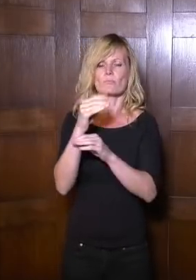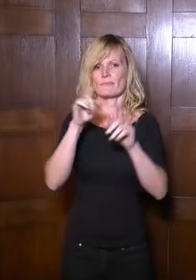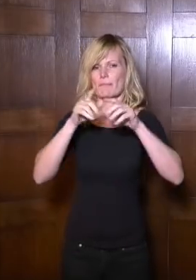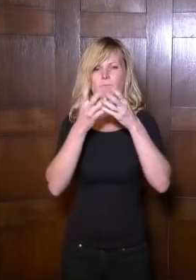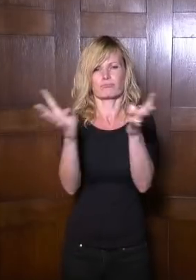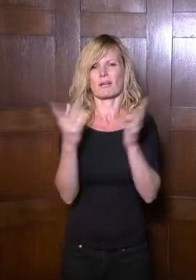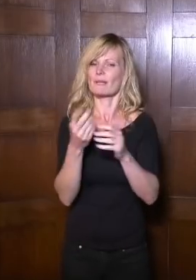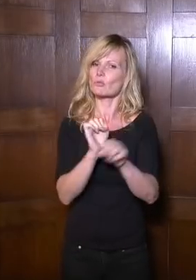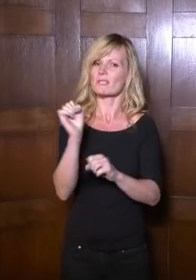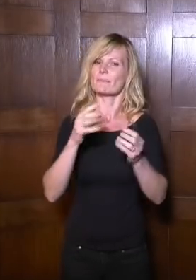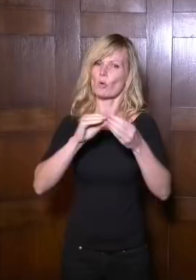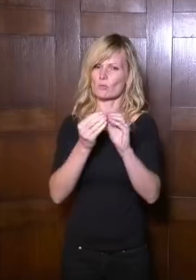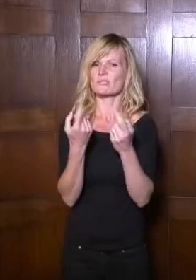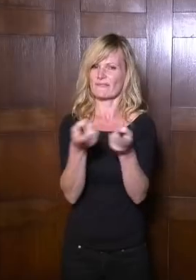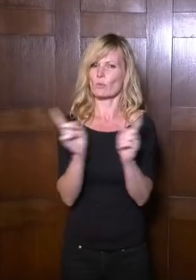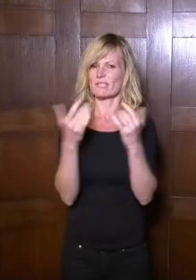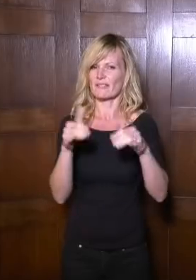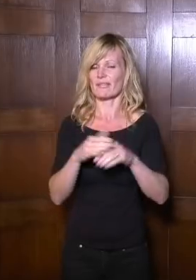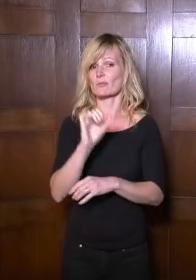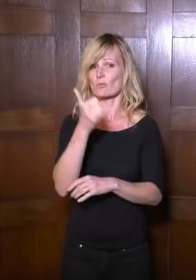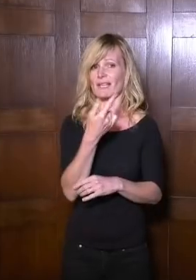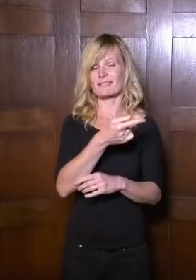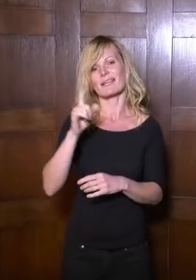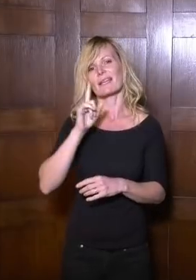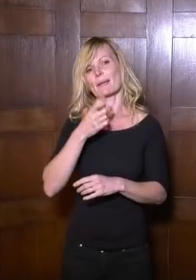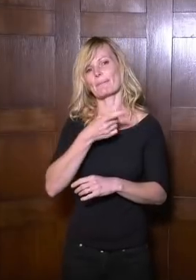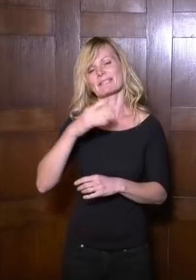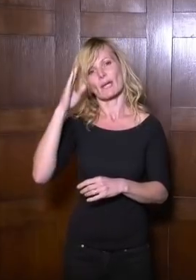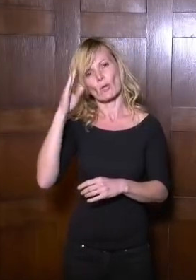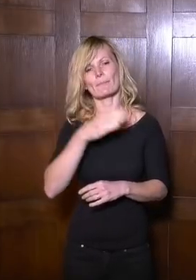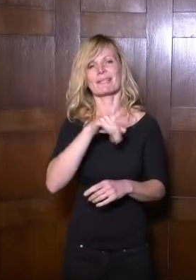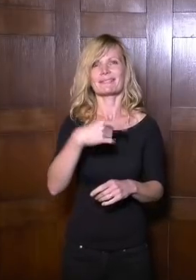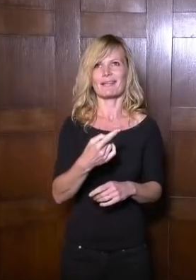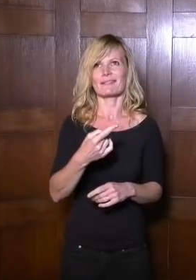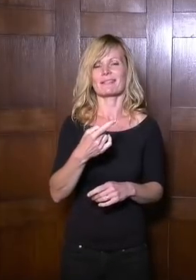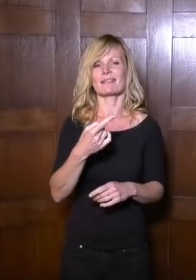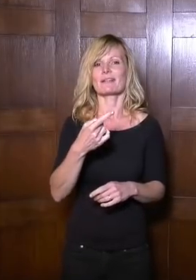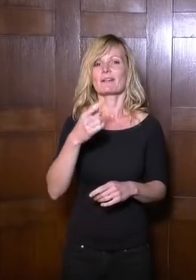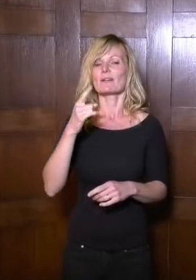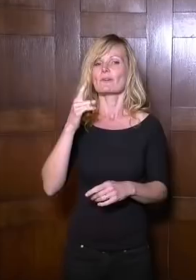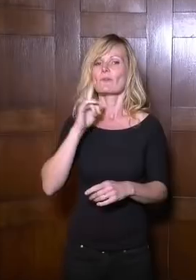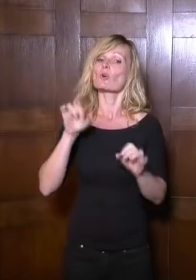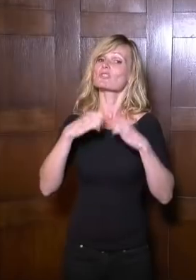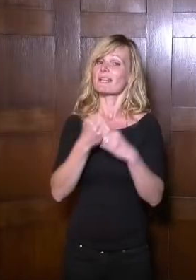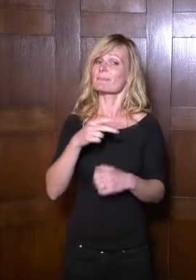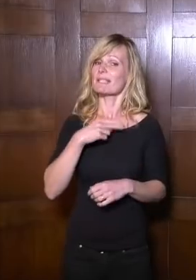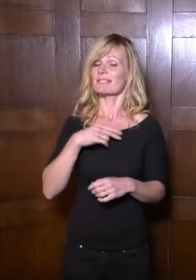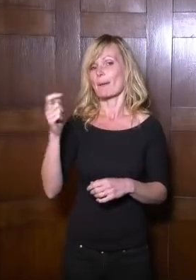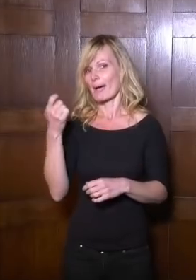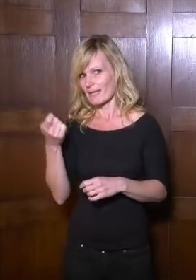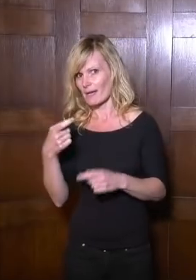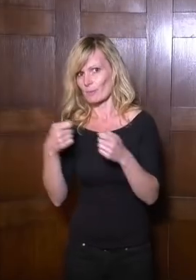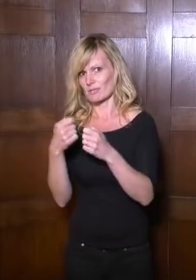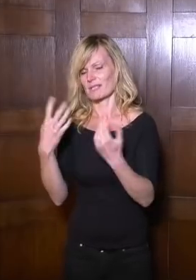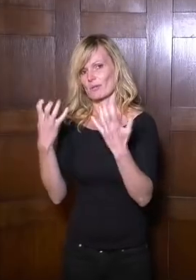trotzdem eine sehr konstruktive Runde. Ich möchte jetzt als erstes der Petra Köpping von der SPD, dann der Staatsministerin Mayer von Bündnis 90